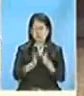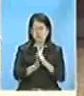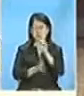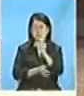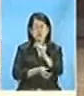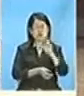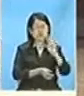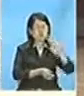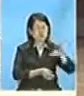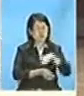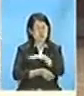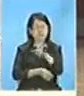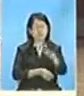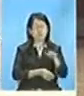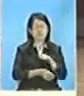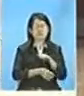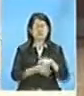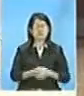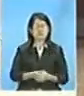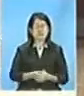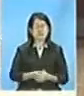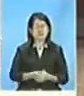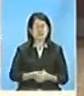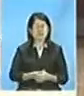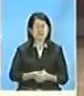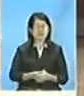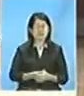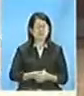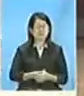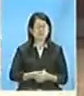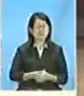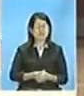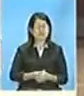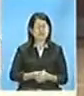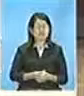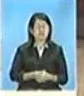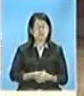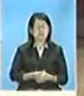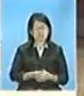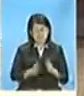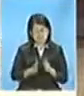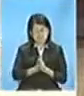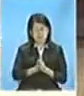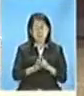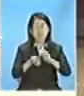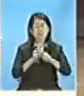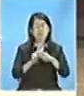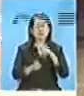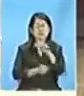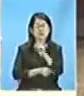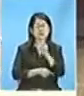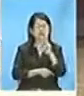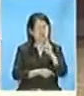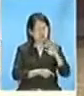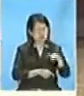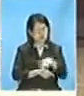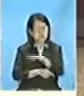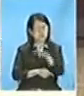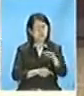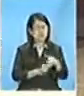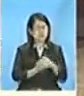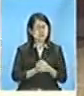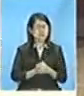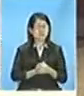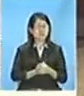ที่สมาชิกทุกท่านนะครับที่